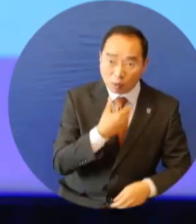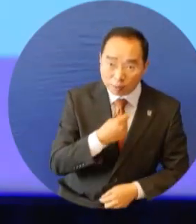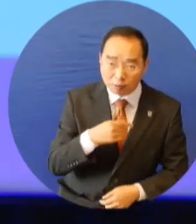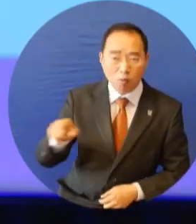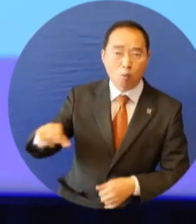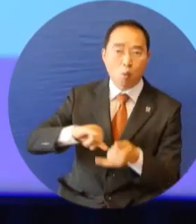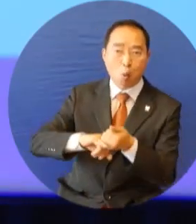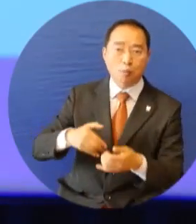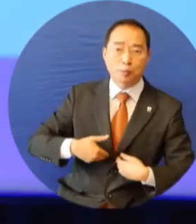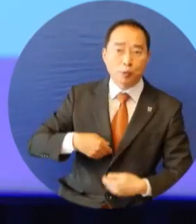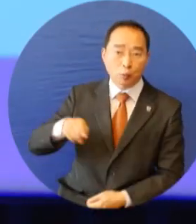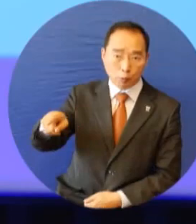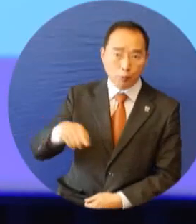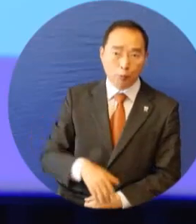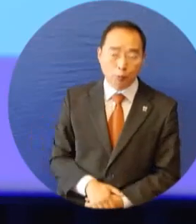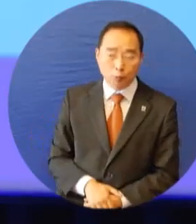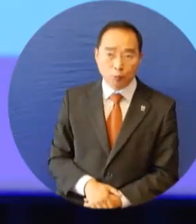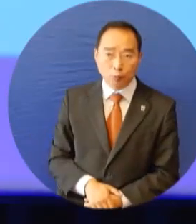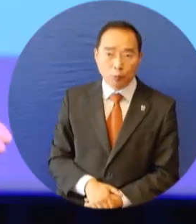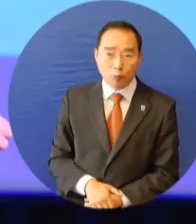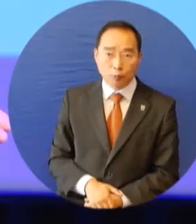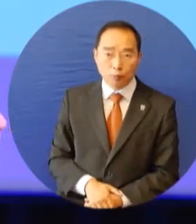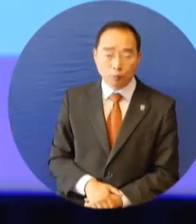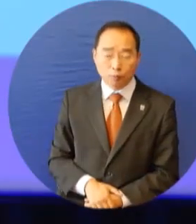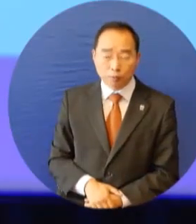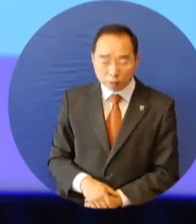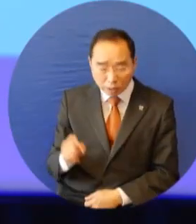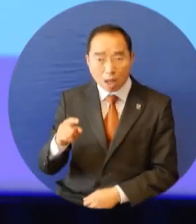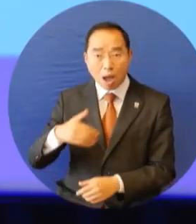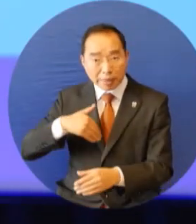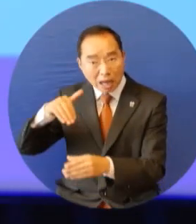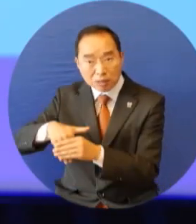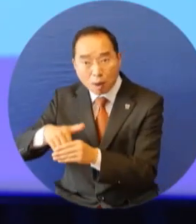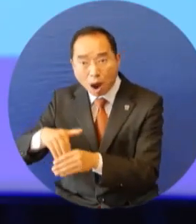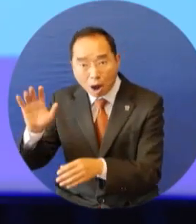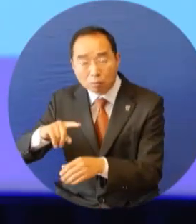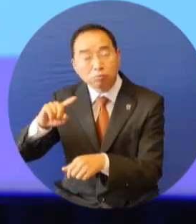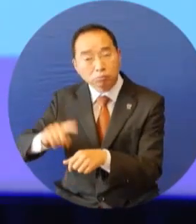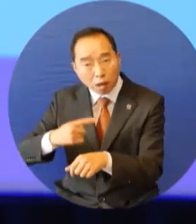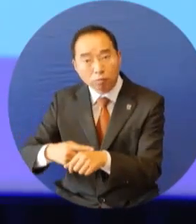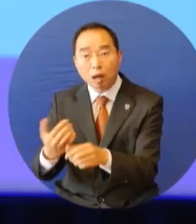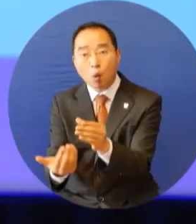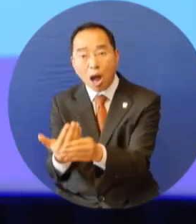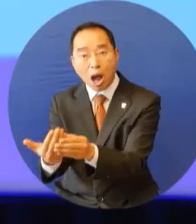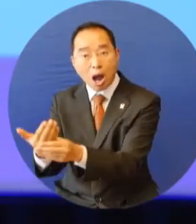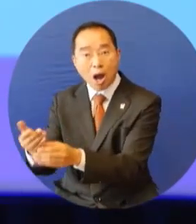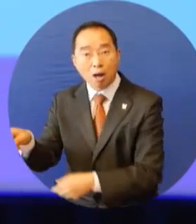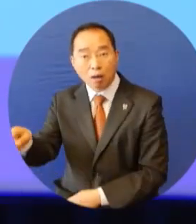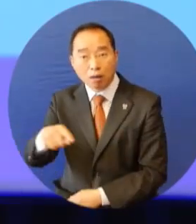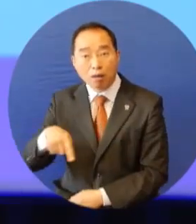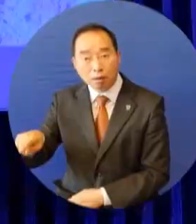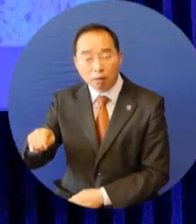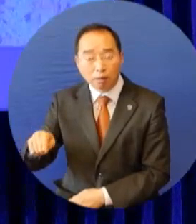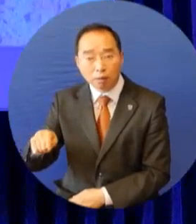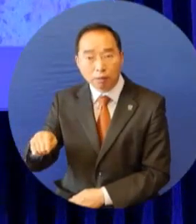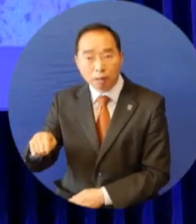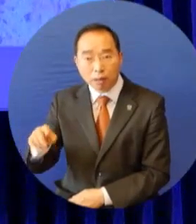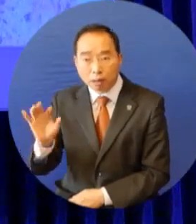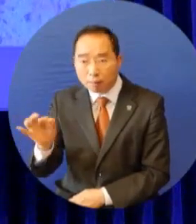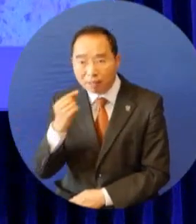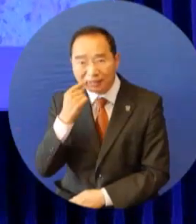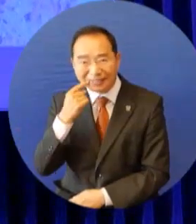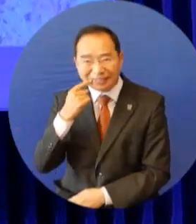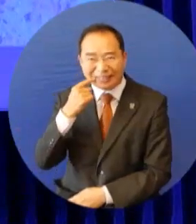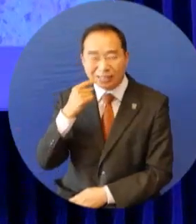된다. 근데 이게 일부러 심는 게 아니에요. 자연으로 나는 거예요. 갱이밥이